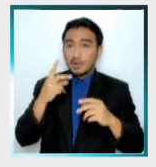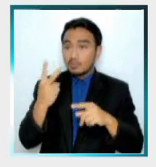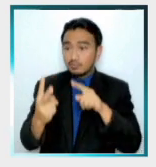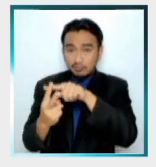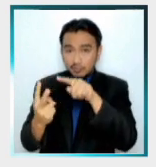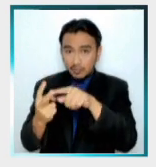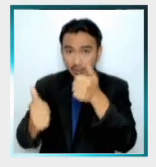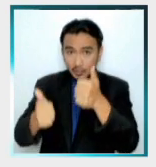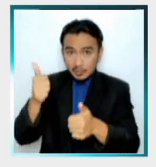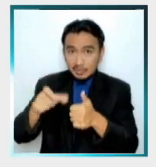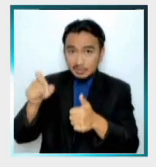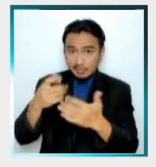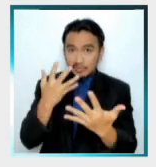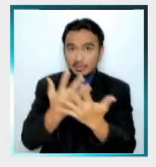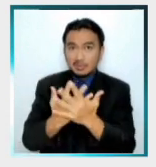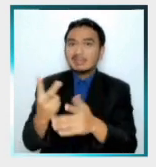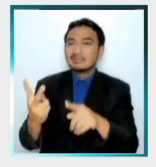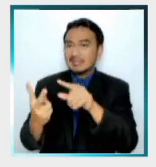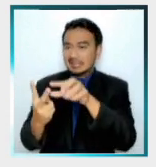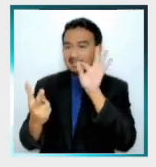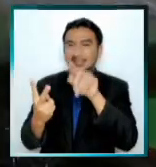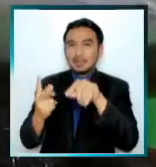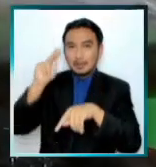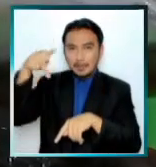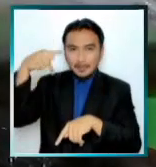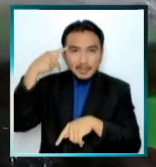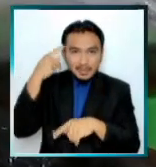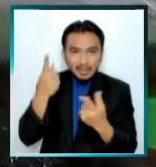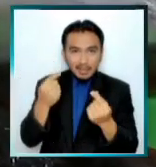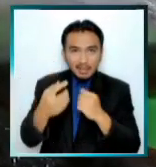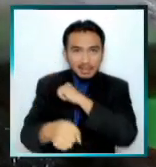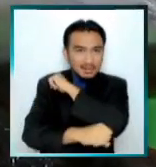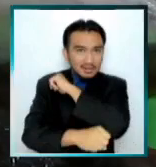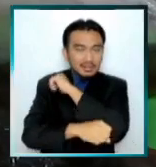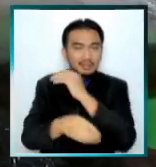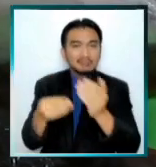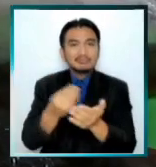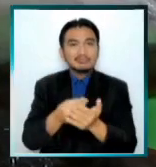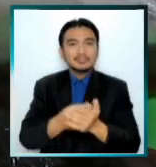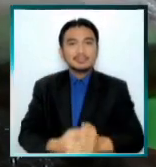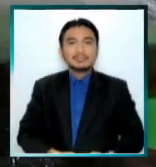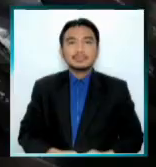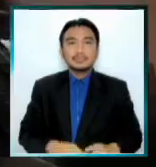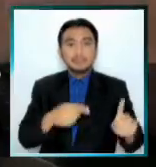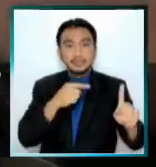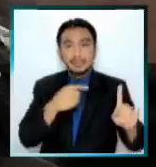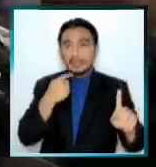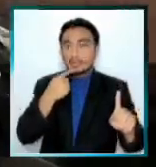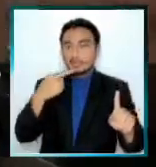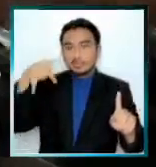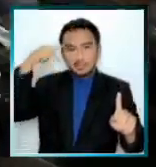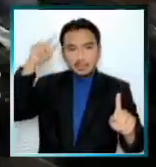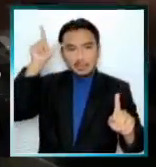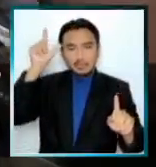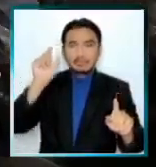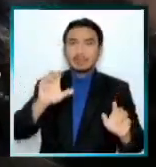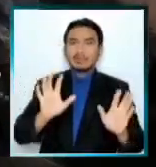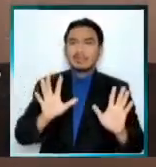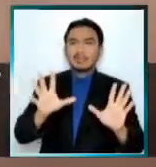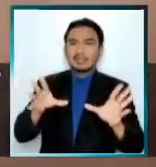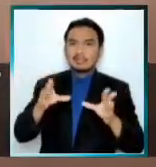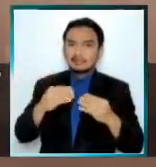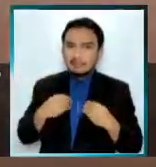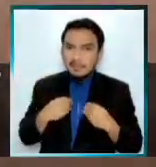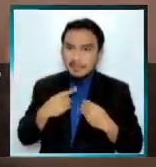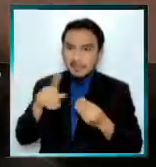iba kundi ang politikong nagnakaw ng pera. Sinabi rin ni Lacson na hindi raw katanggap-tanggap na kainin ng mga Pilipino ang